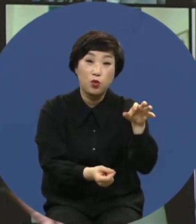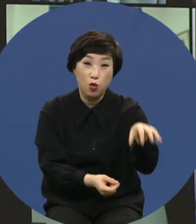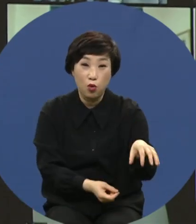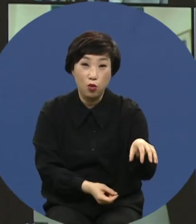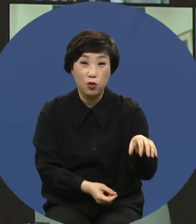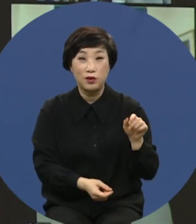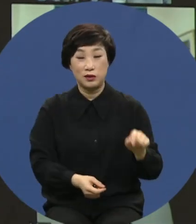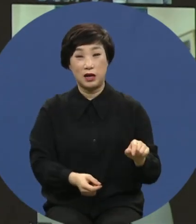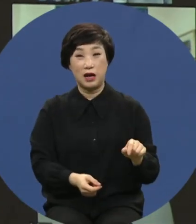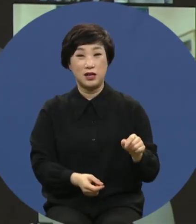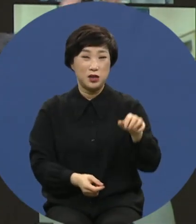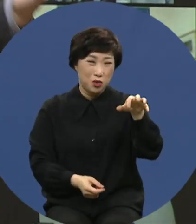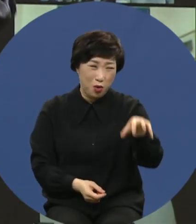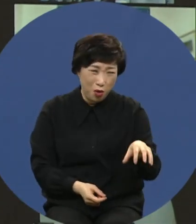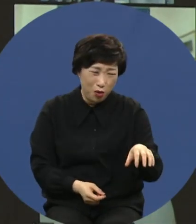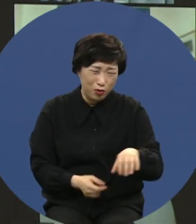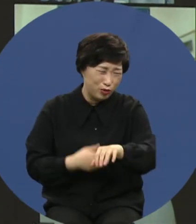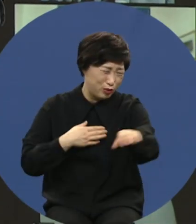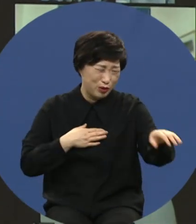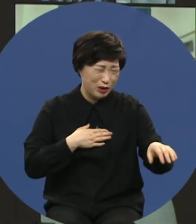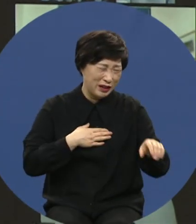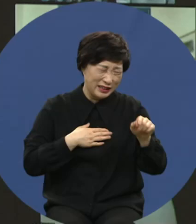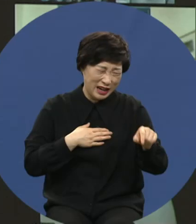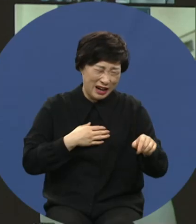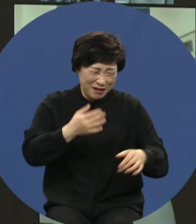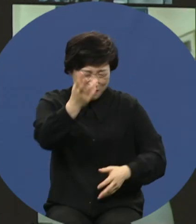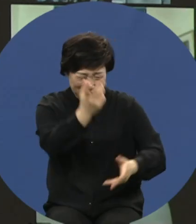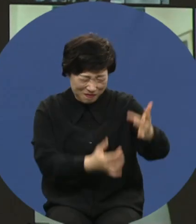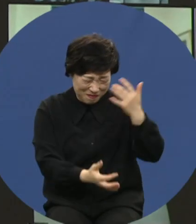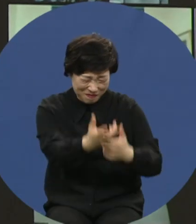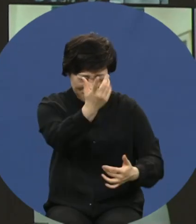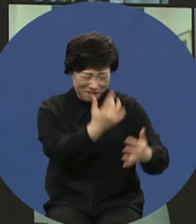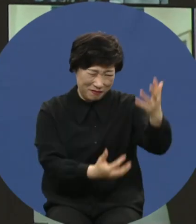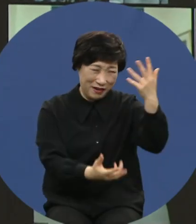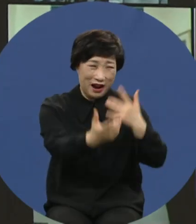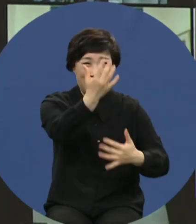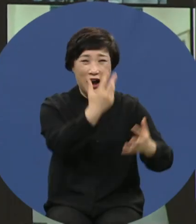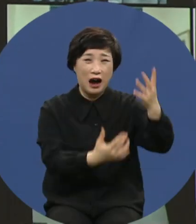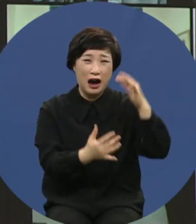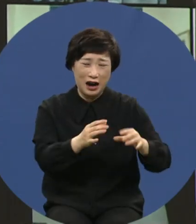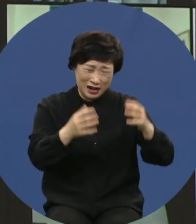그곳에서 그냥 불이 화닥 타가면서